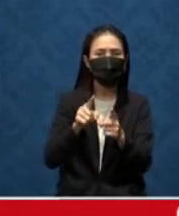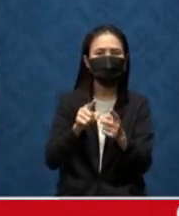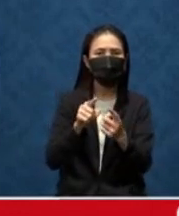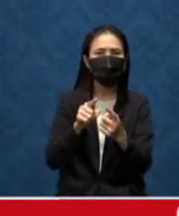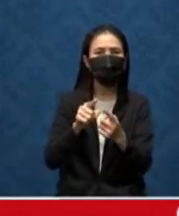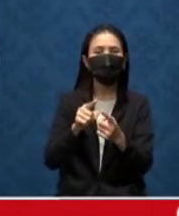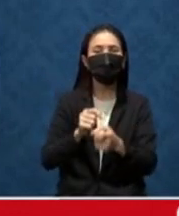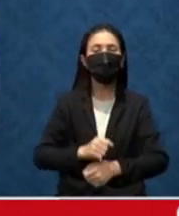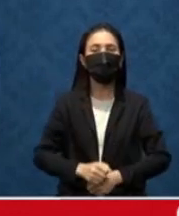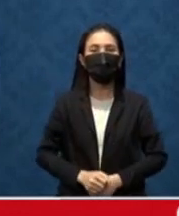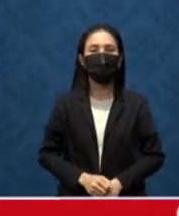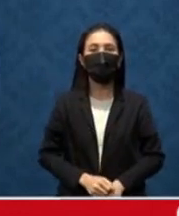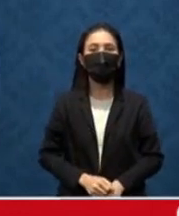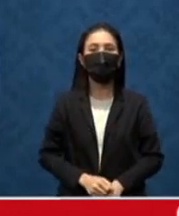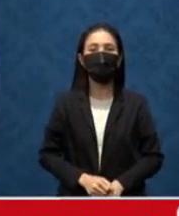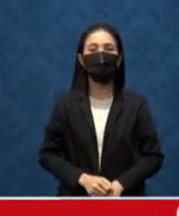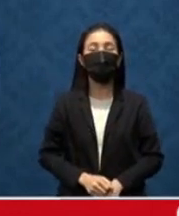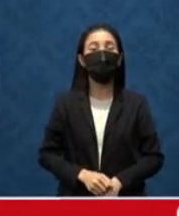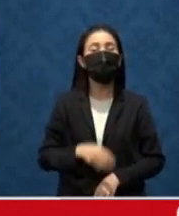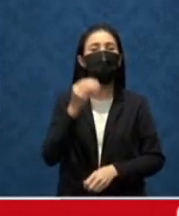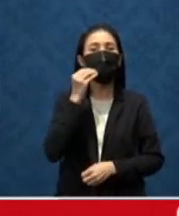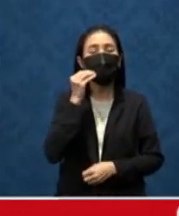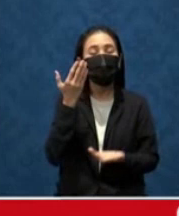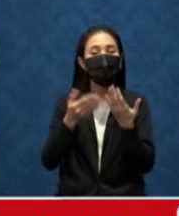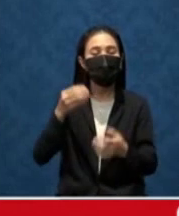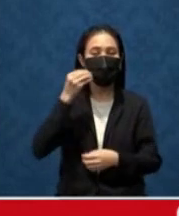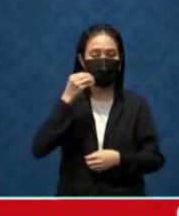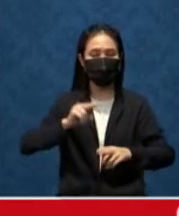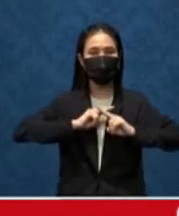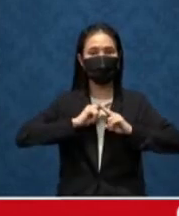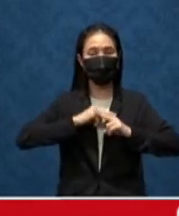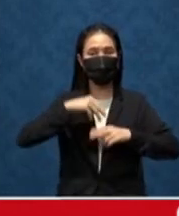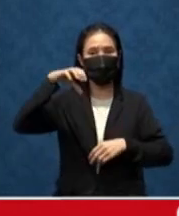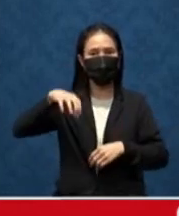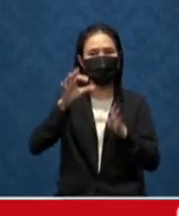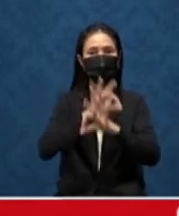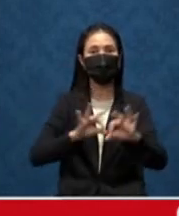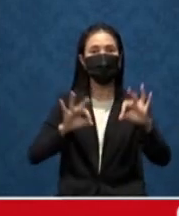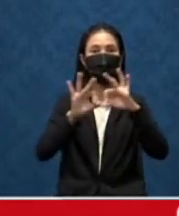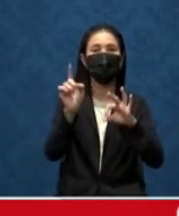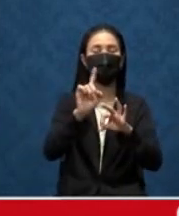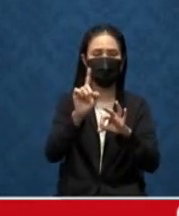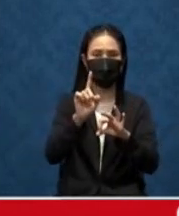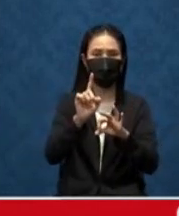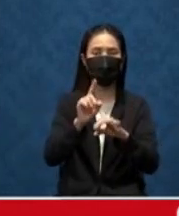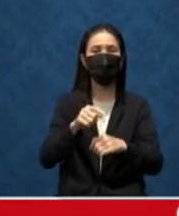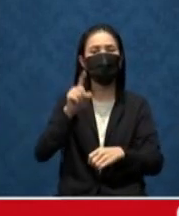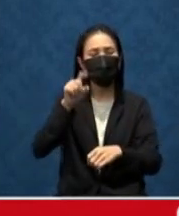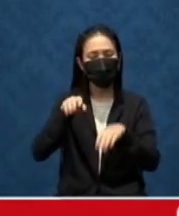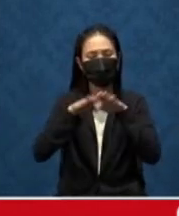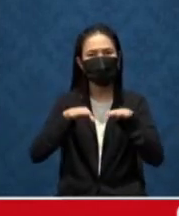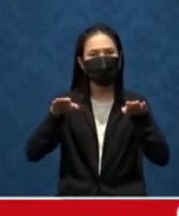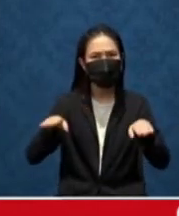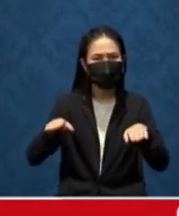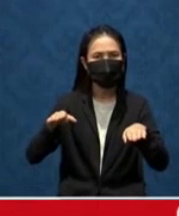ในบ้านหรอในที่เคหัดสถานของตัเองสิงสำคัญจะมีทั้งเด